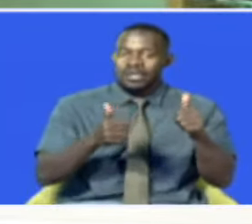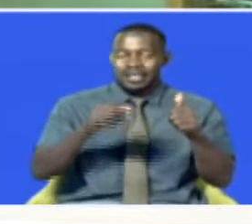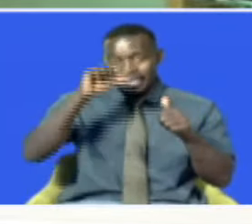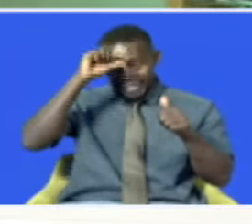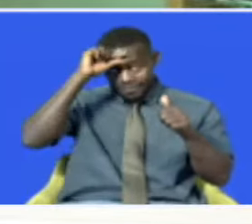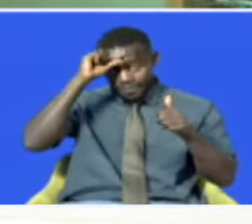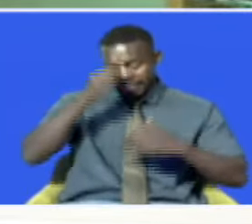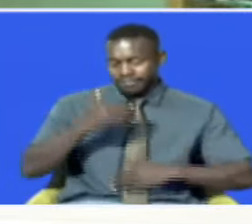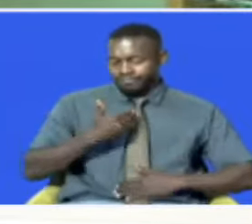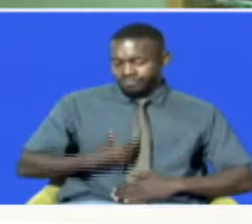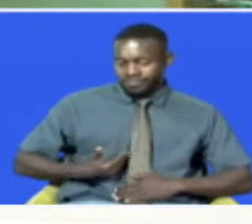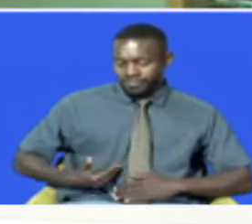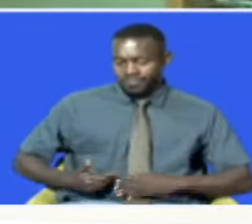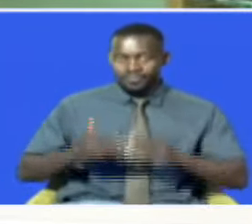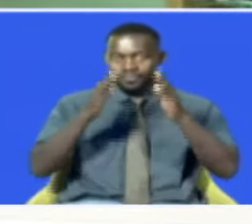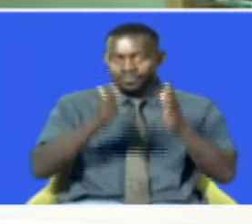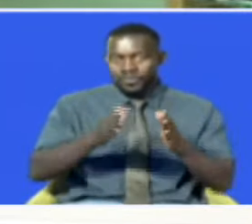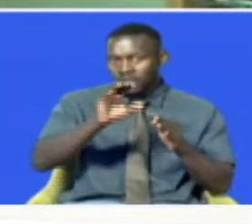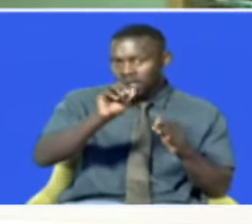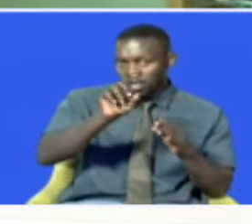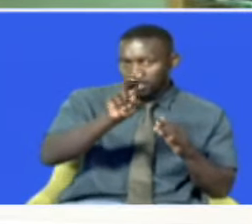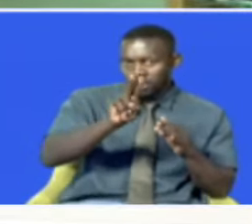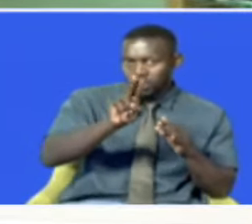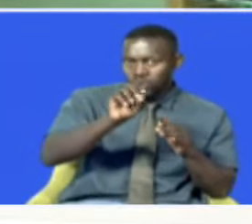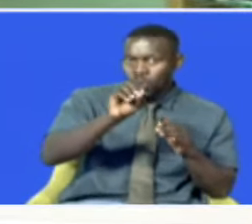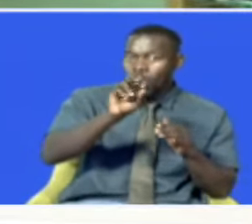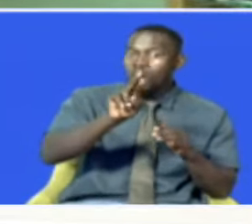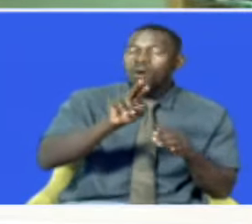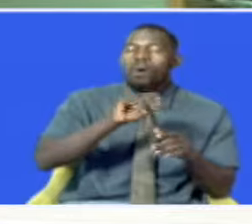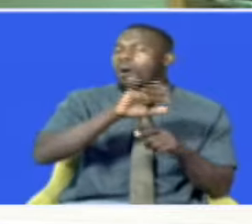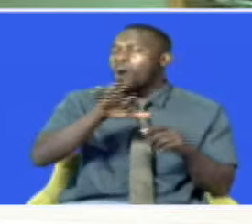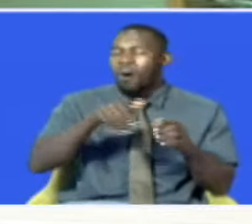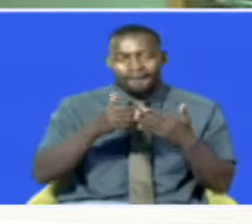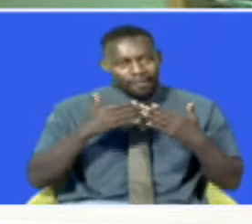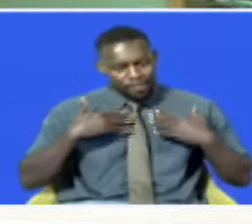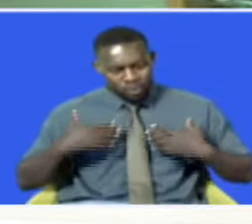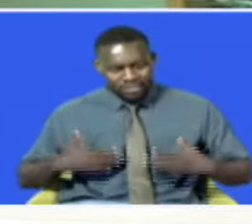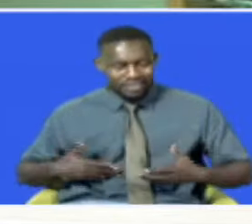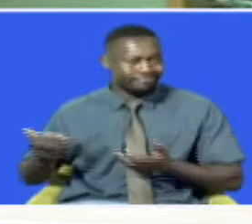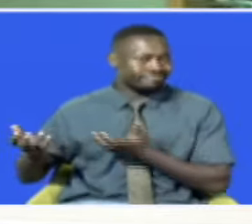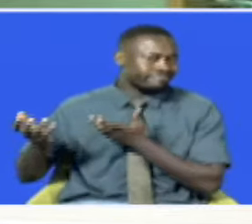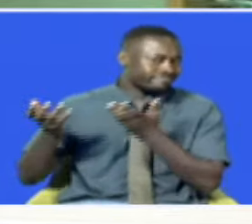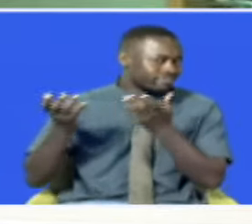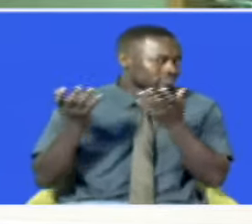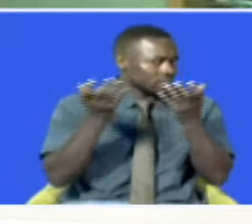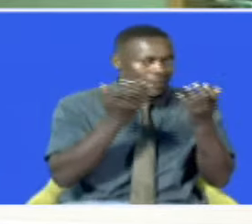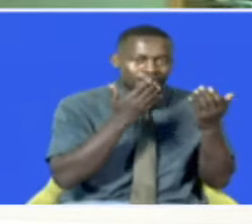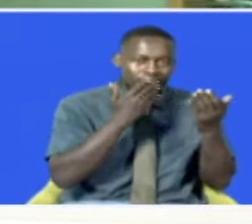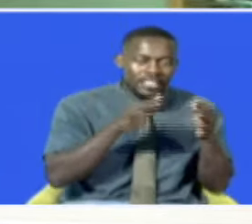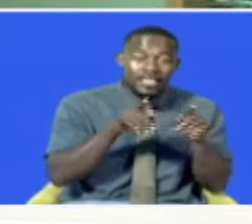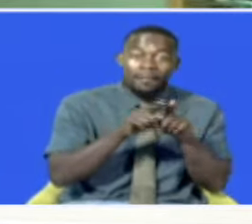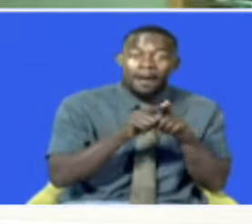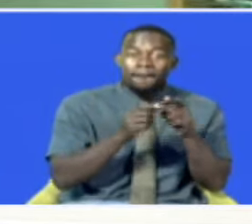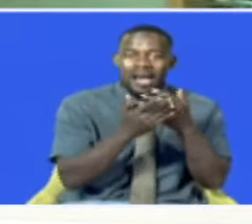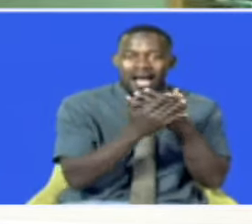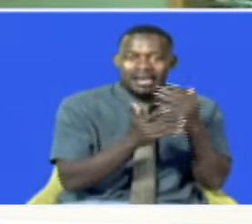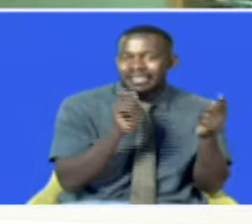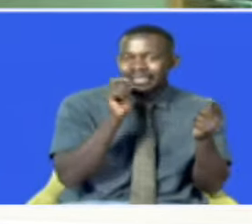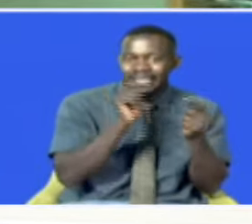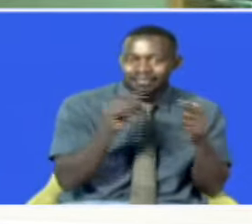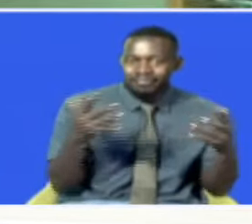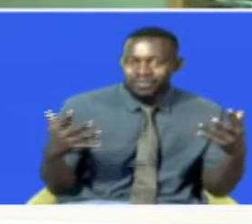serikali Johansen Odor, chembe zote zilizochukuliwa zimeambatana na watoto hao. Ibada ya wafu na